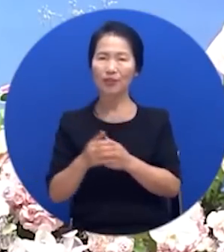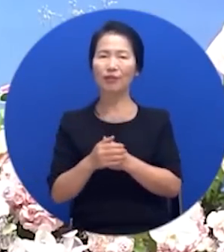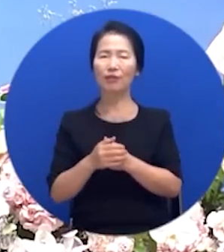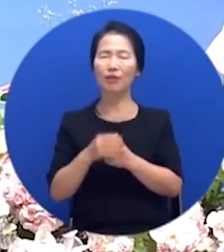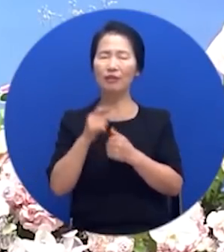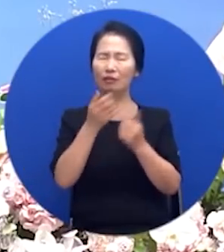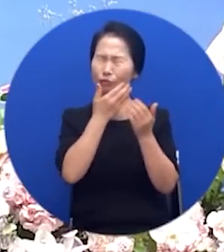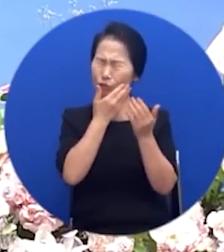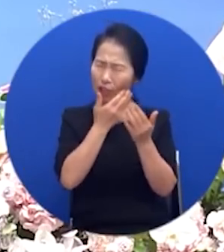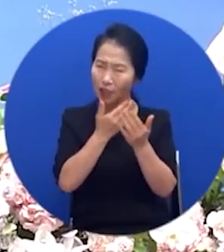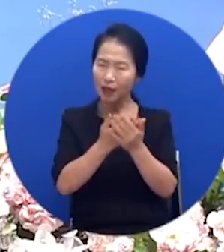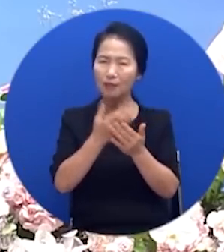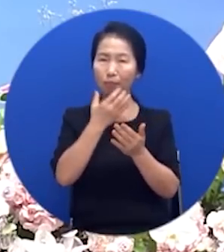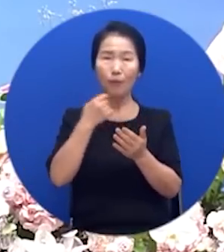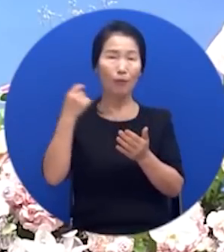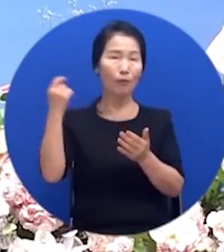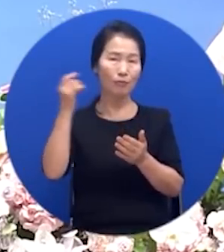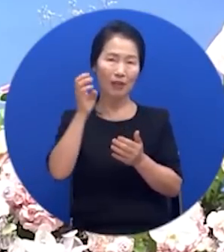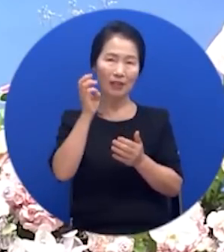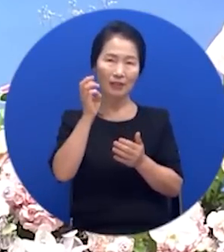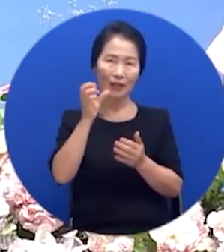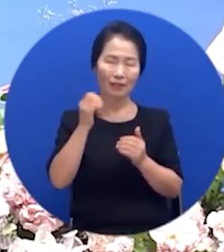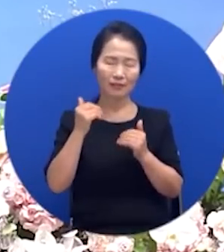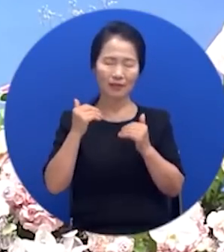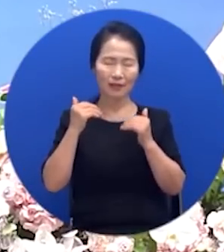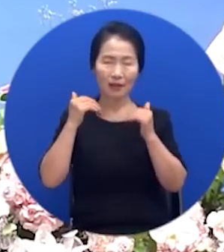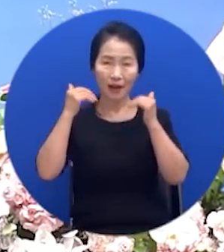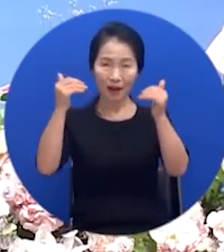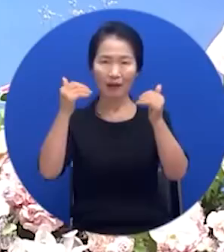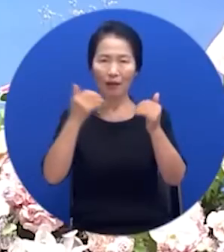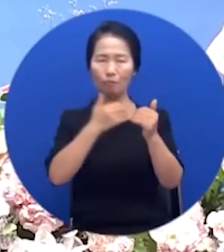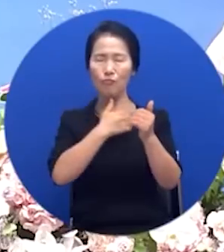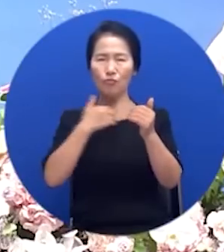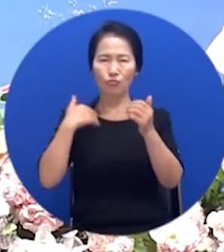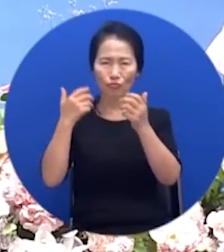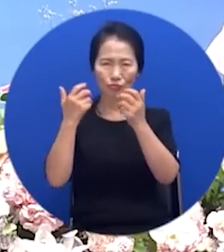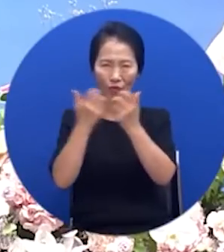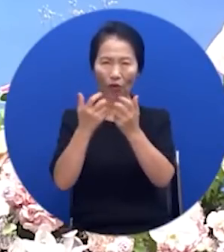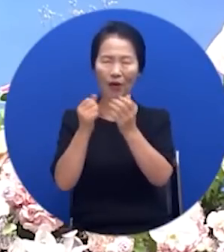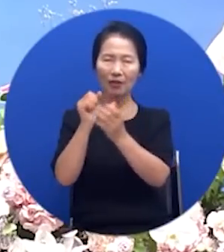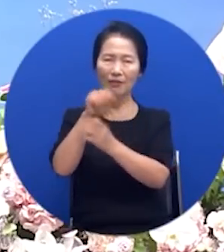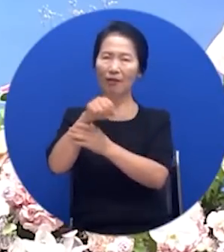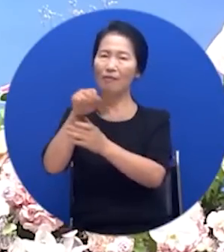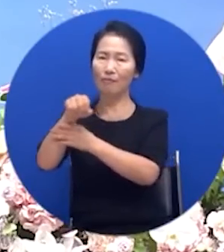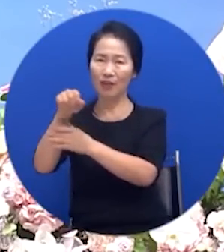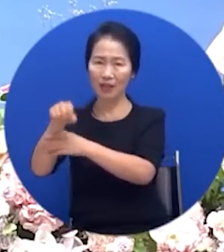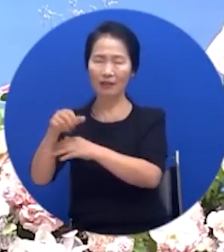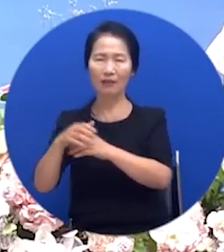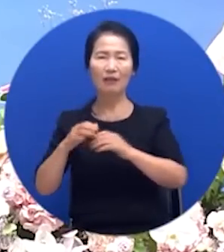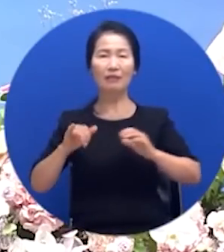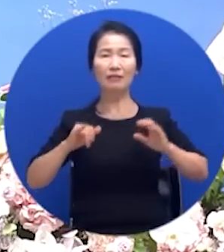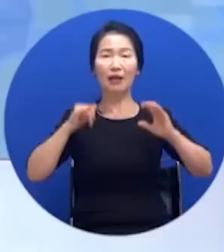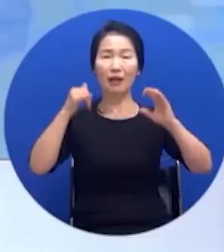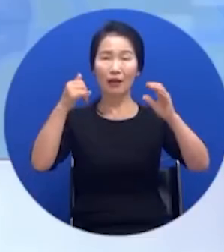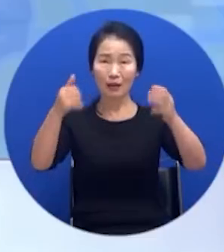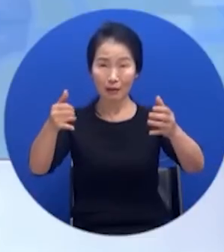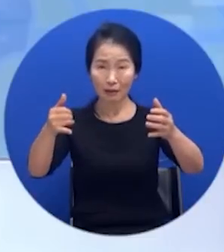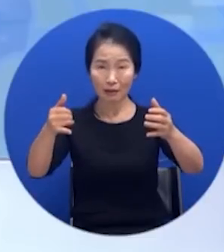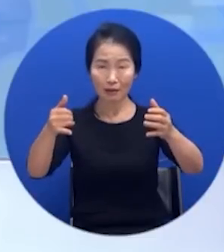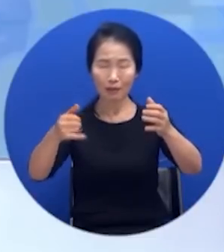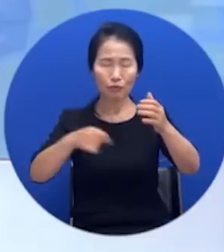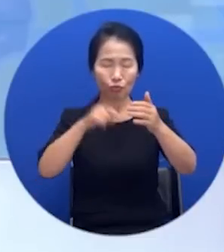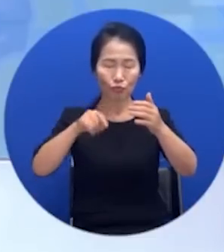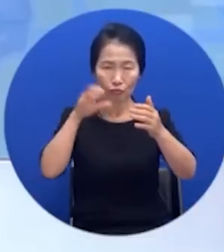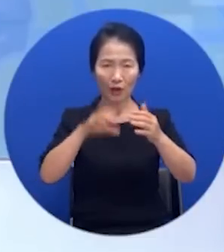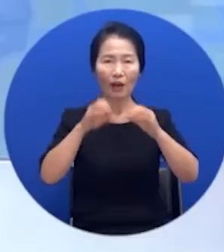귀한 복음의 씨앗이 자라 풍성한 열매를 맺어 지금은 세계에서 선교사를 가장 많이